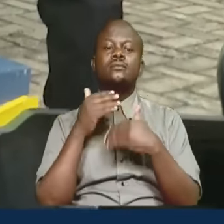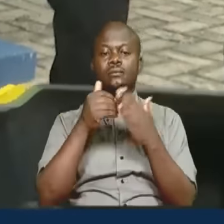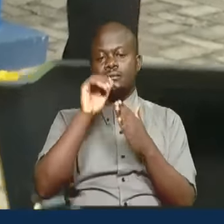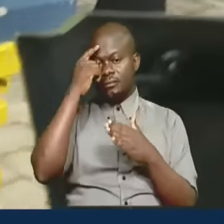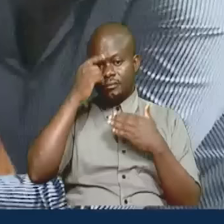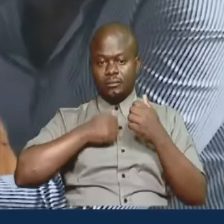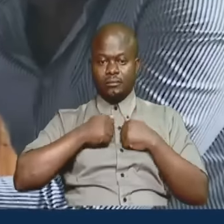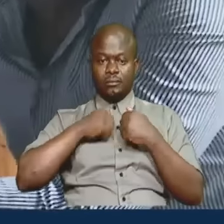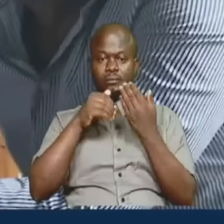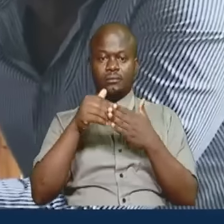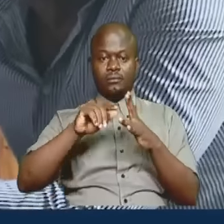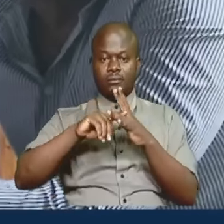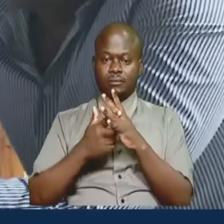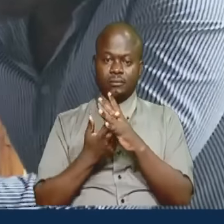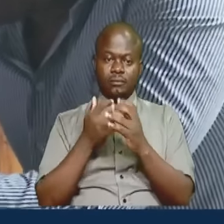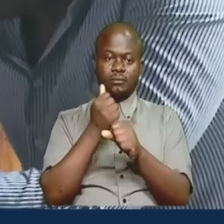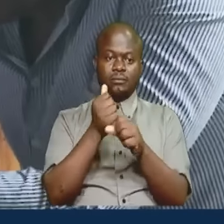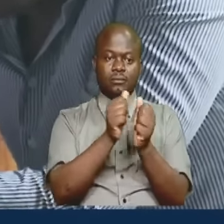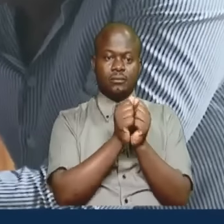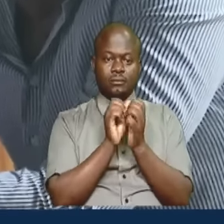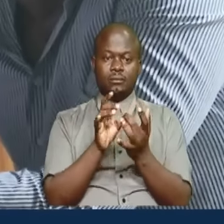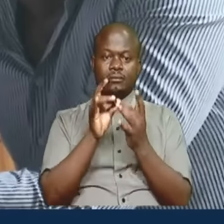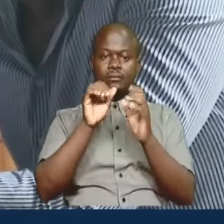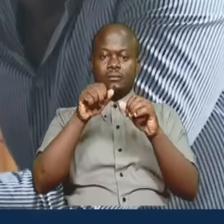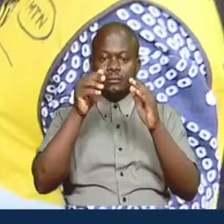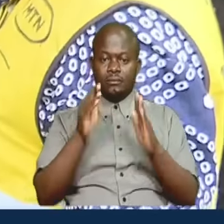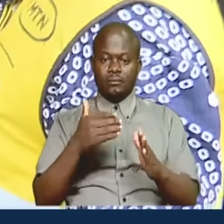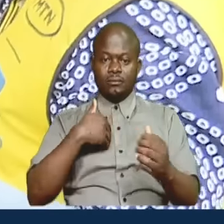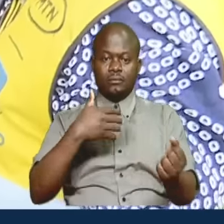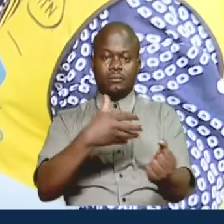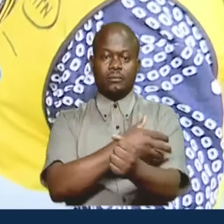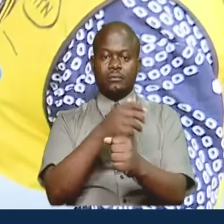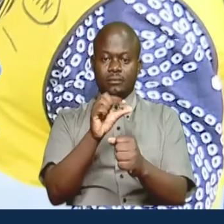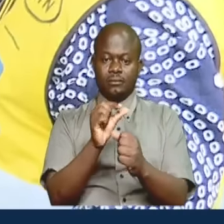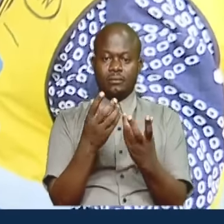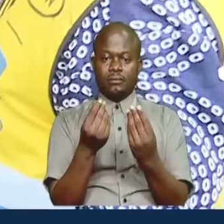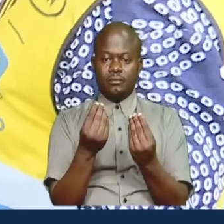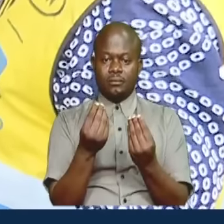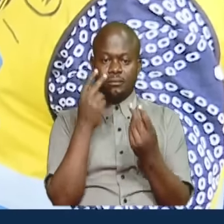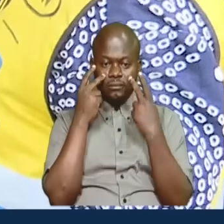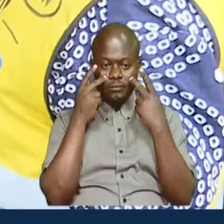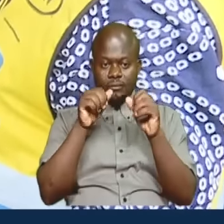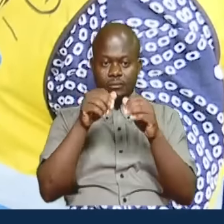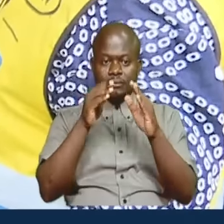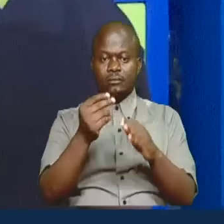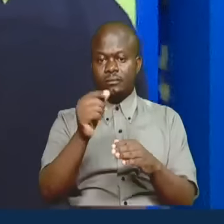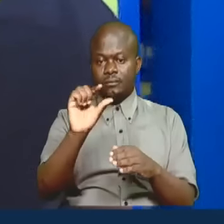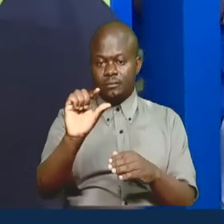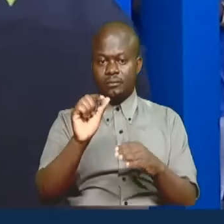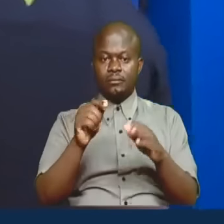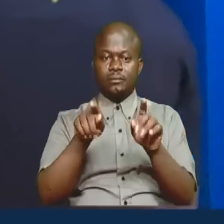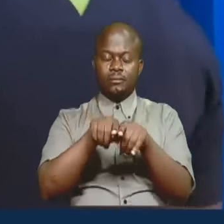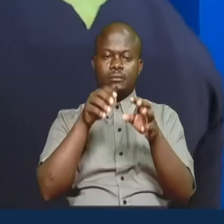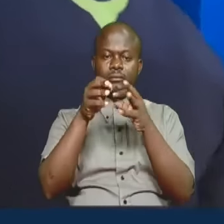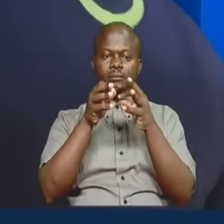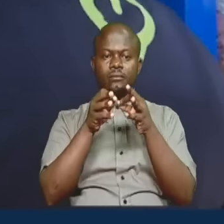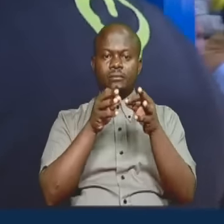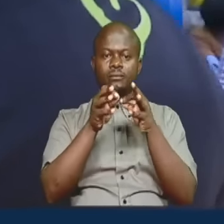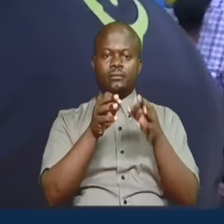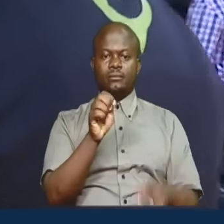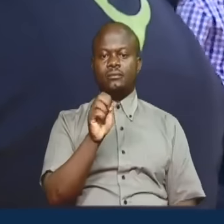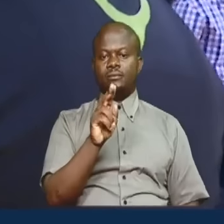Rwanda batangiye gukorana byihariye n'abamotari bafite ubushobozi buke bakaborohereza kubona moto ku giciro gito, nk'uko bisobanurwa na